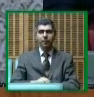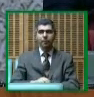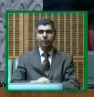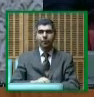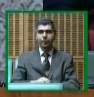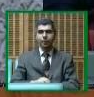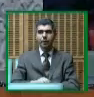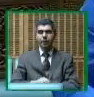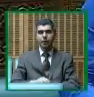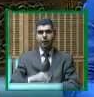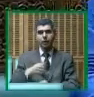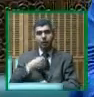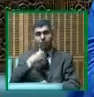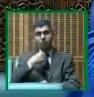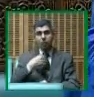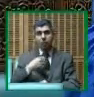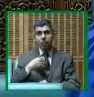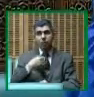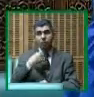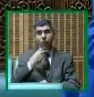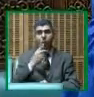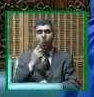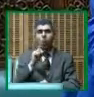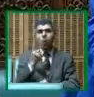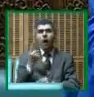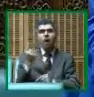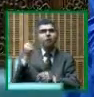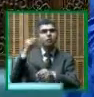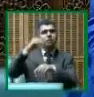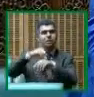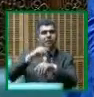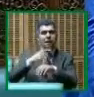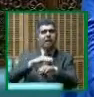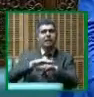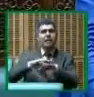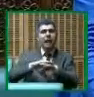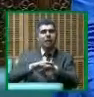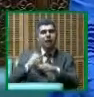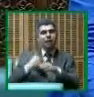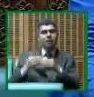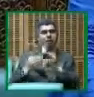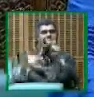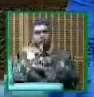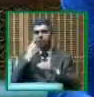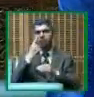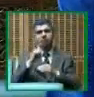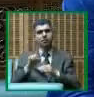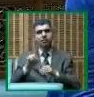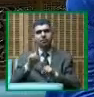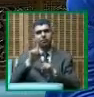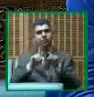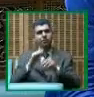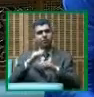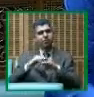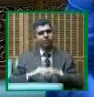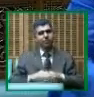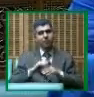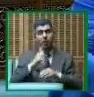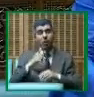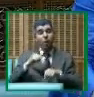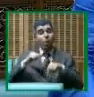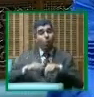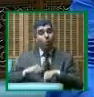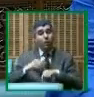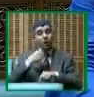الثانية معقب في هذا الموضوع، تفضل أستاذ البركاني. سيد الرئيس، لا بغيت لنشير اللي كيقول المزايدات السياسية،